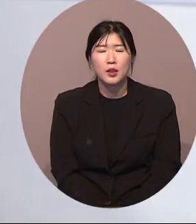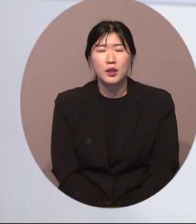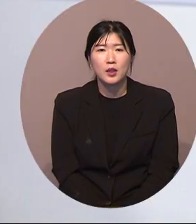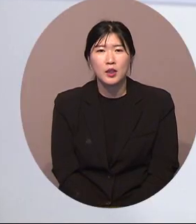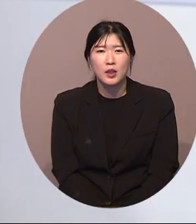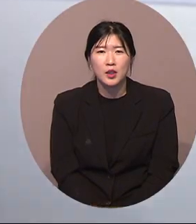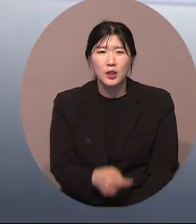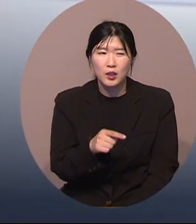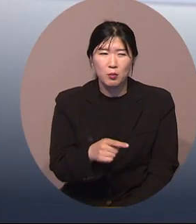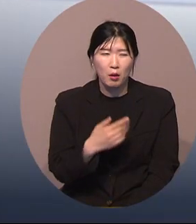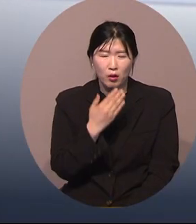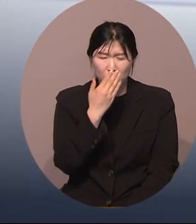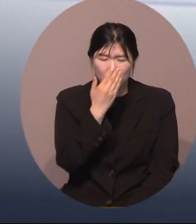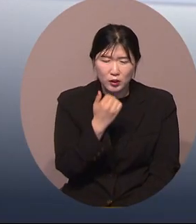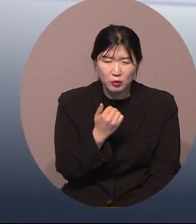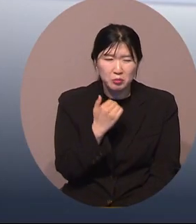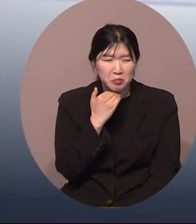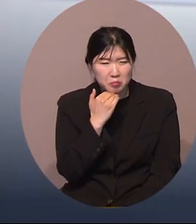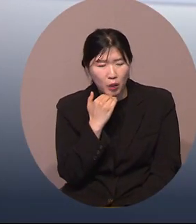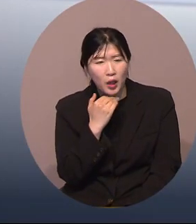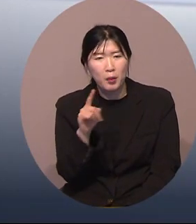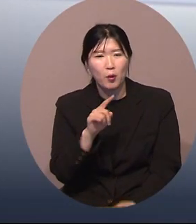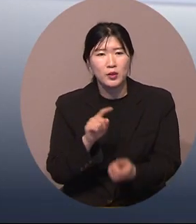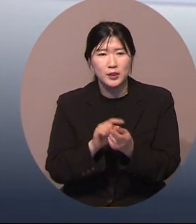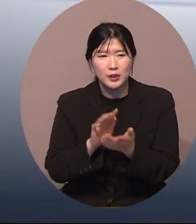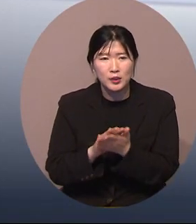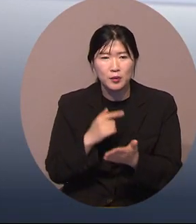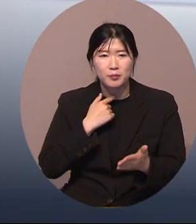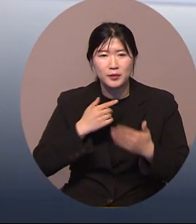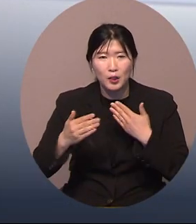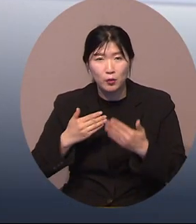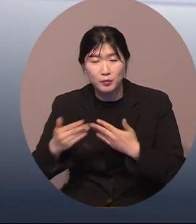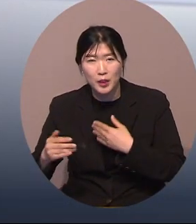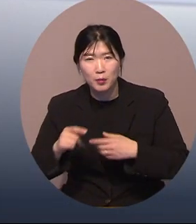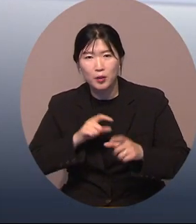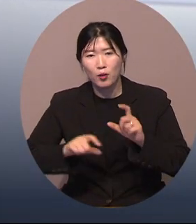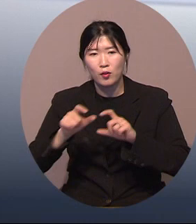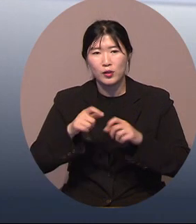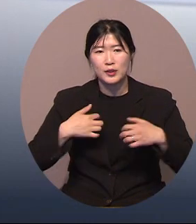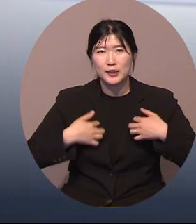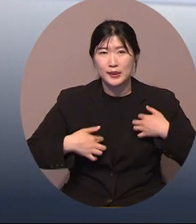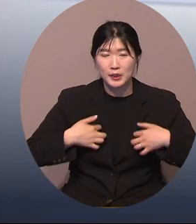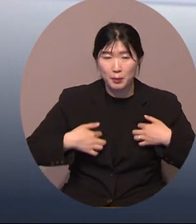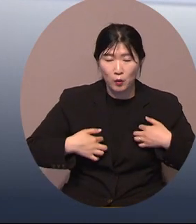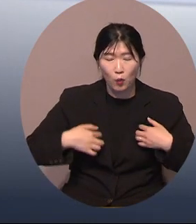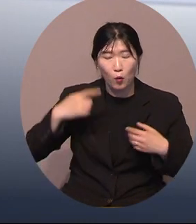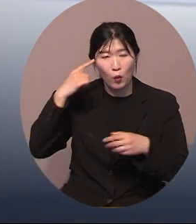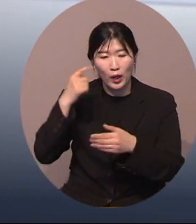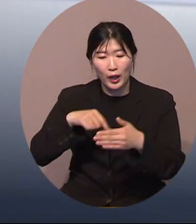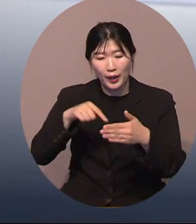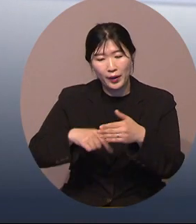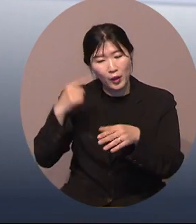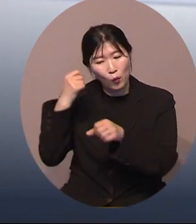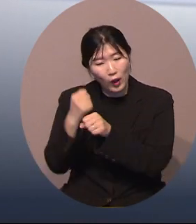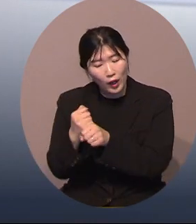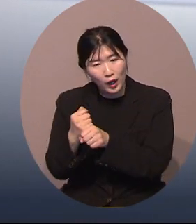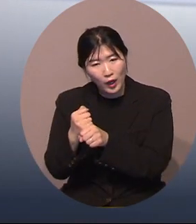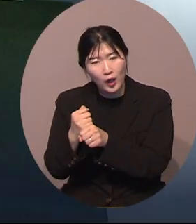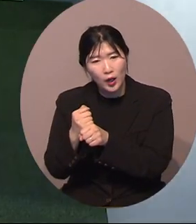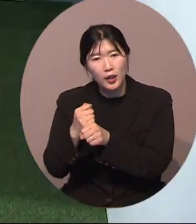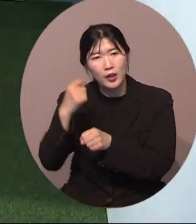재미없이 하는 것보다 콘텐츠를 따라 하니까 너무 흥미롭고 재밌습니다. 그 과학적인 어떤 원리도 알수 있는 것